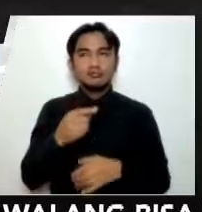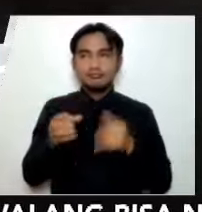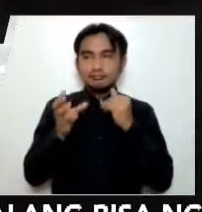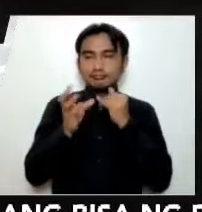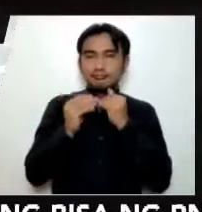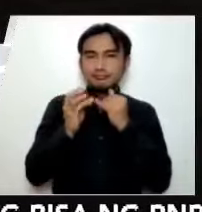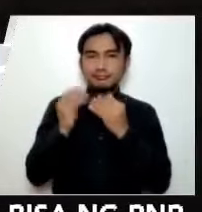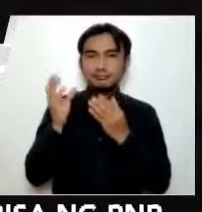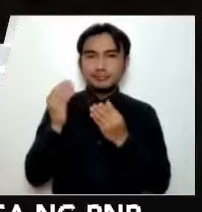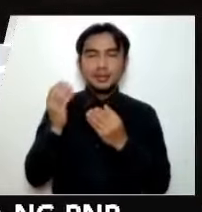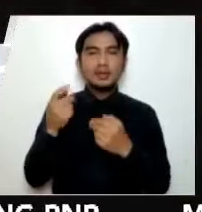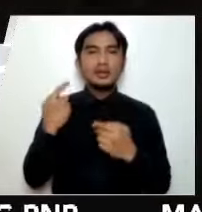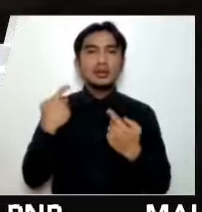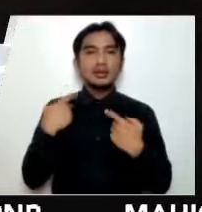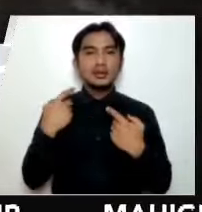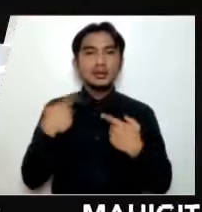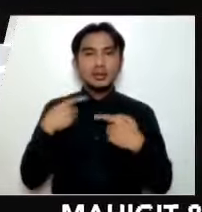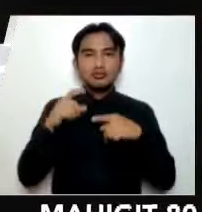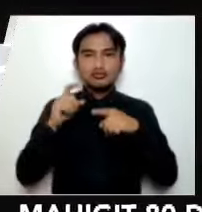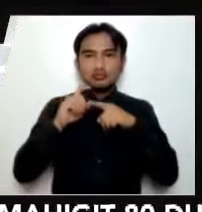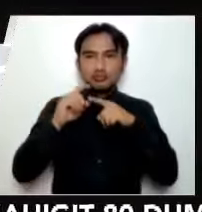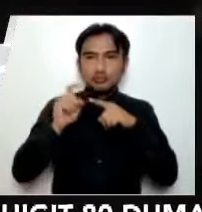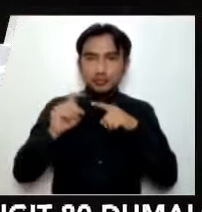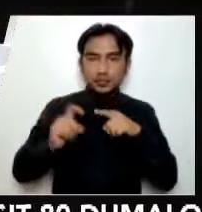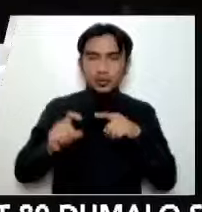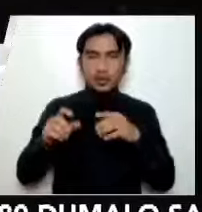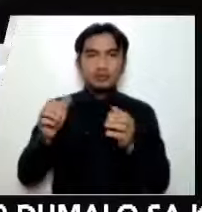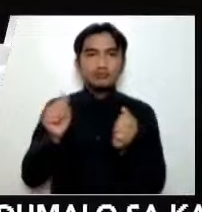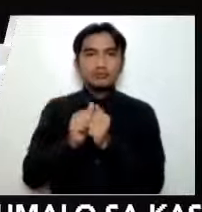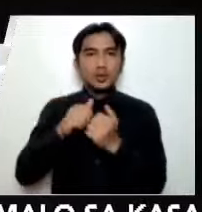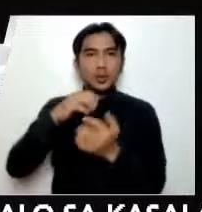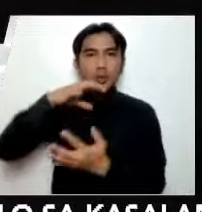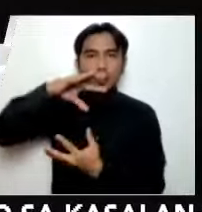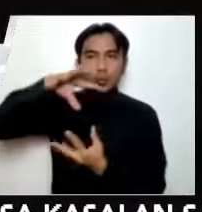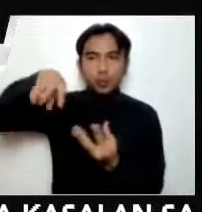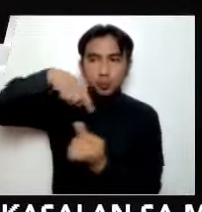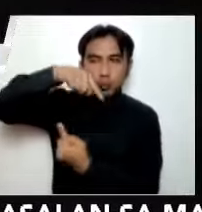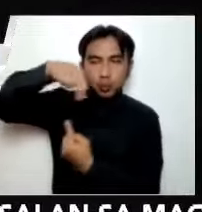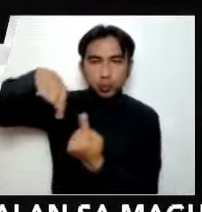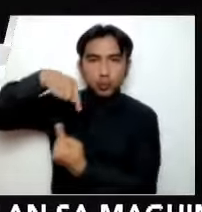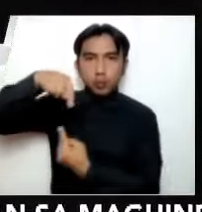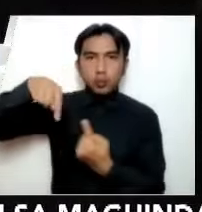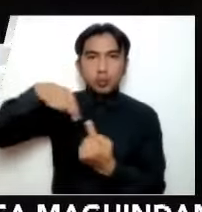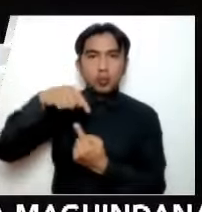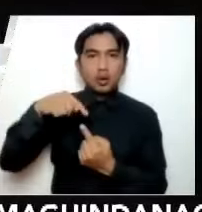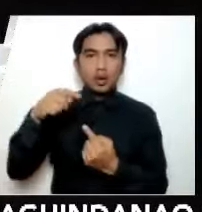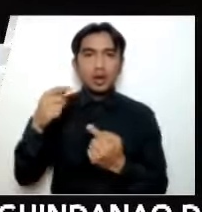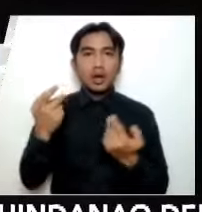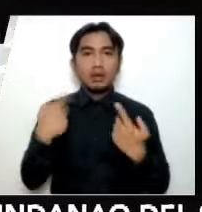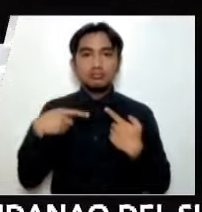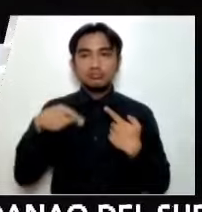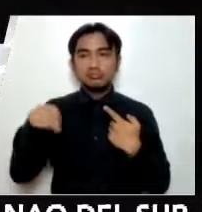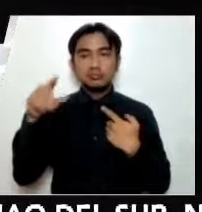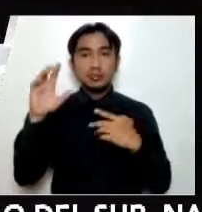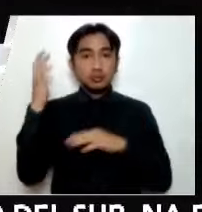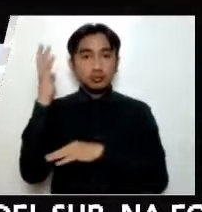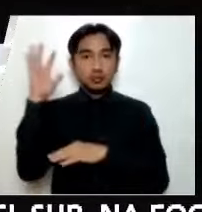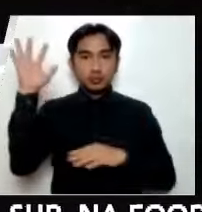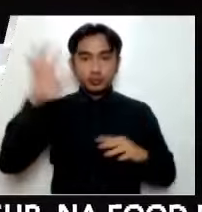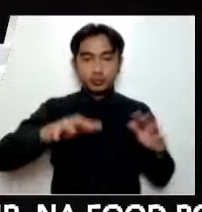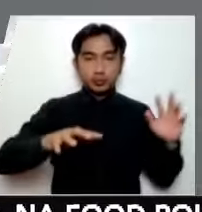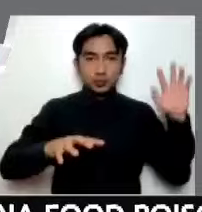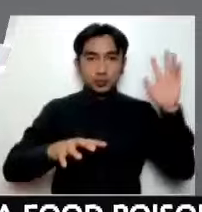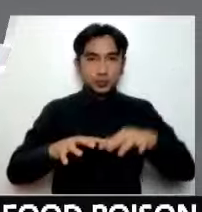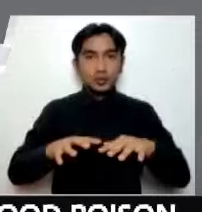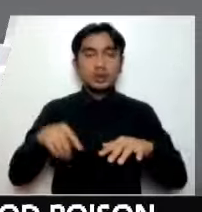kul at kidlat ang malakas na hangin bago nabuo ang ipo-ipo nagtumbahan ang ilang puno bumuhos din ang malakas na